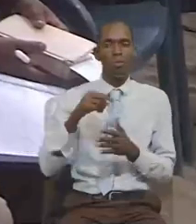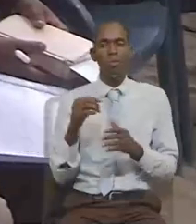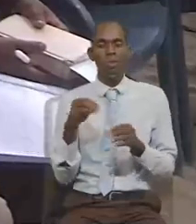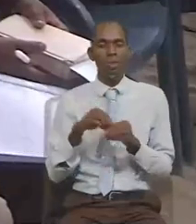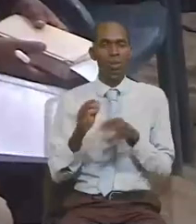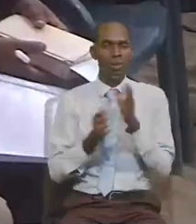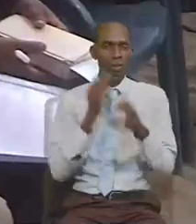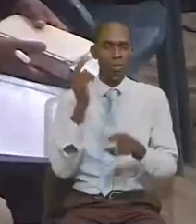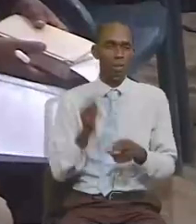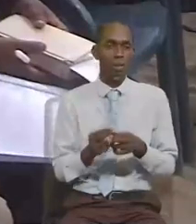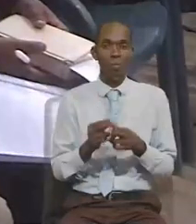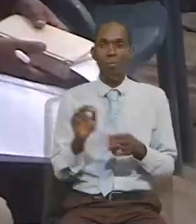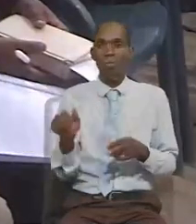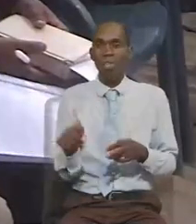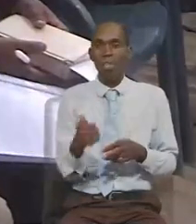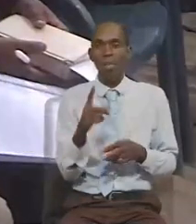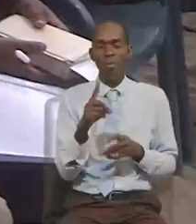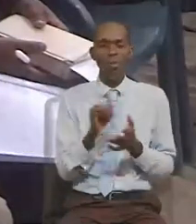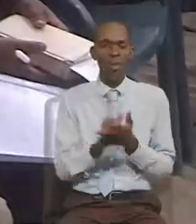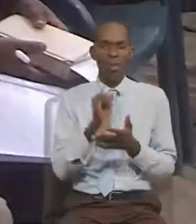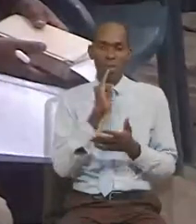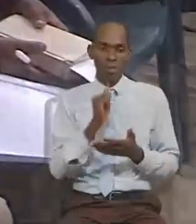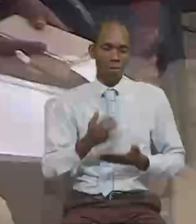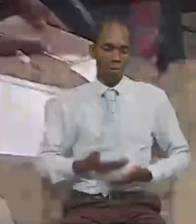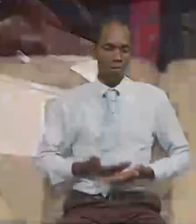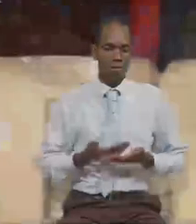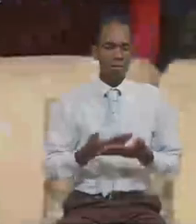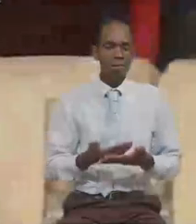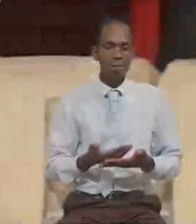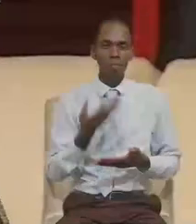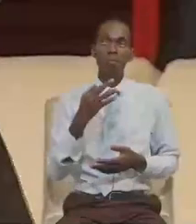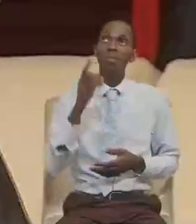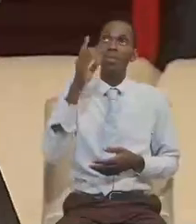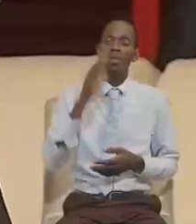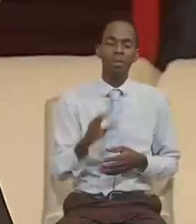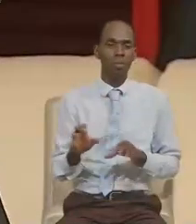Quiconque est né de Dieu ne pratique pas le péché.